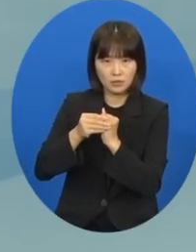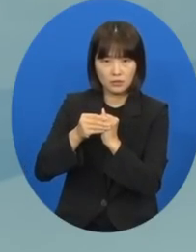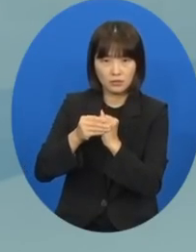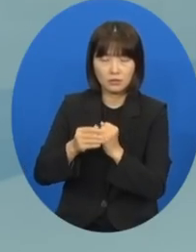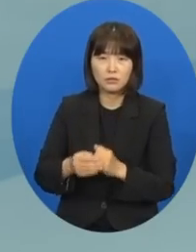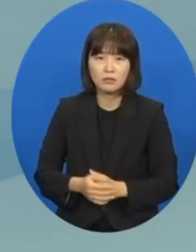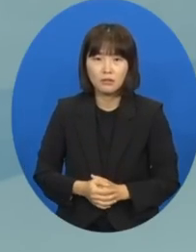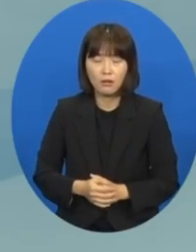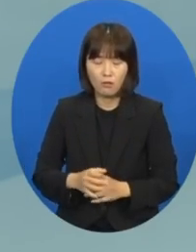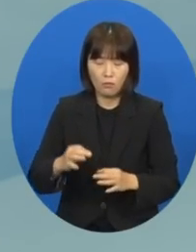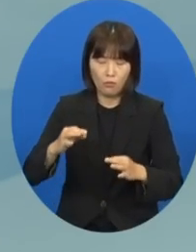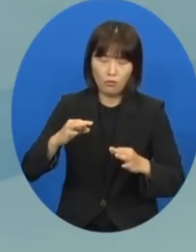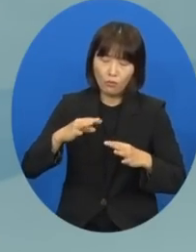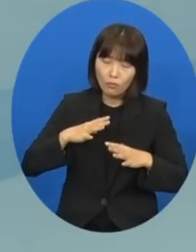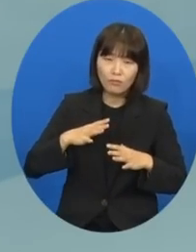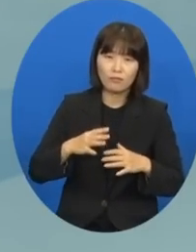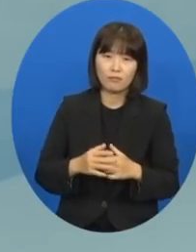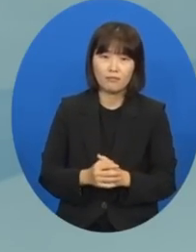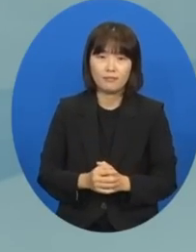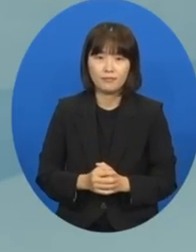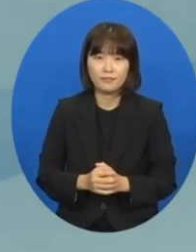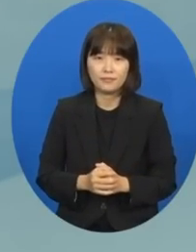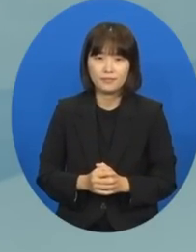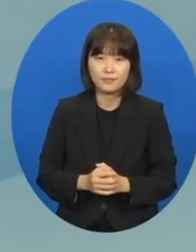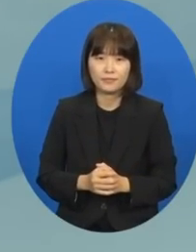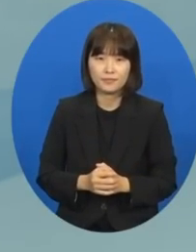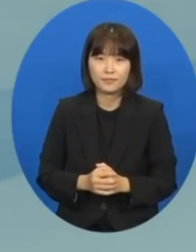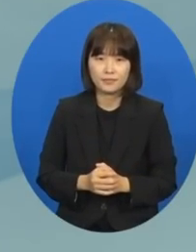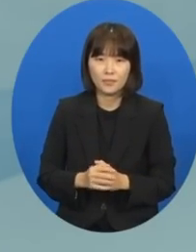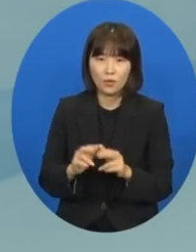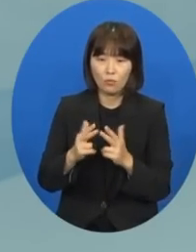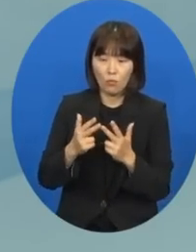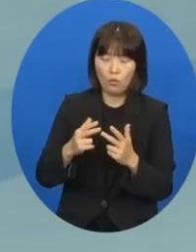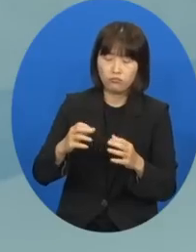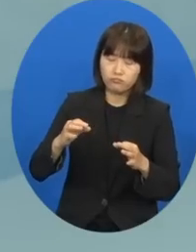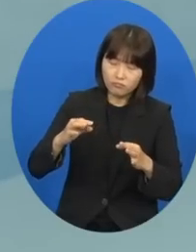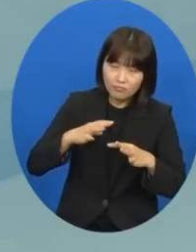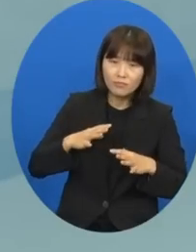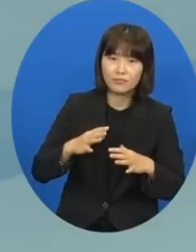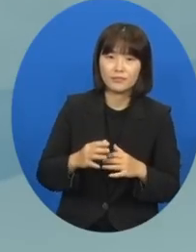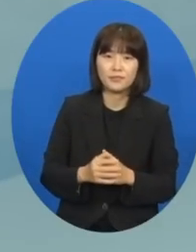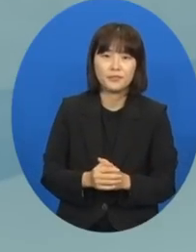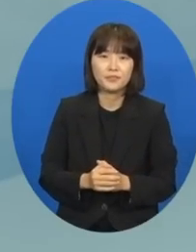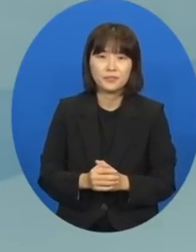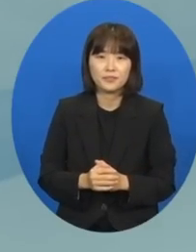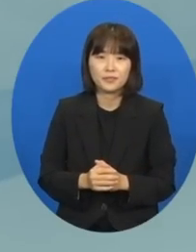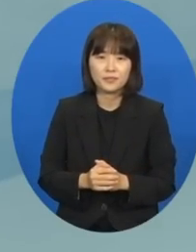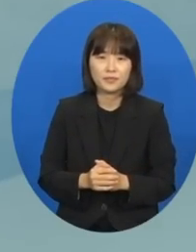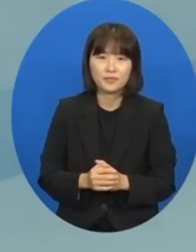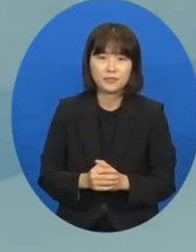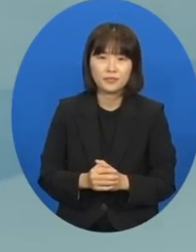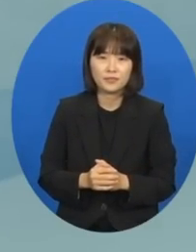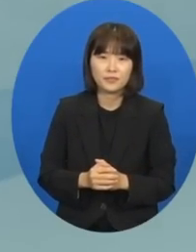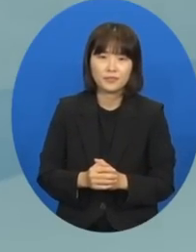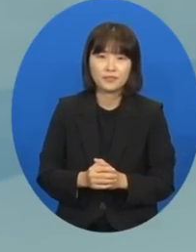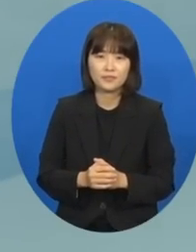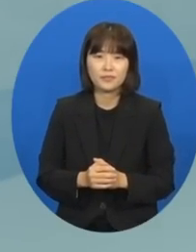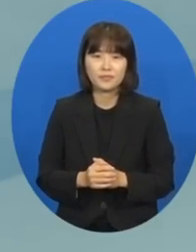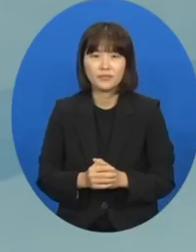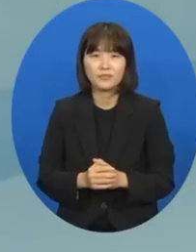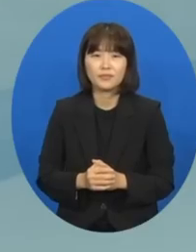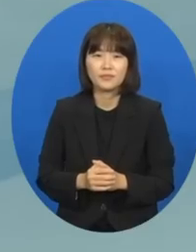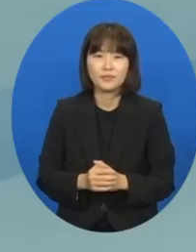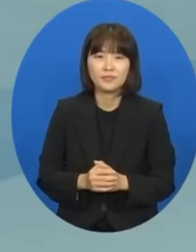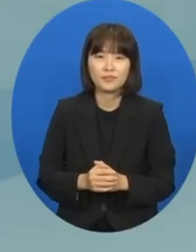정말 놀라운 은혜 아닙니까? 깜짝 놀랄 만한 일이죠. 본인들도 놀랄 만한. 본인 일 아니라고 너무 이렇게 가만히 계시는 것